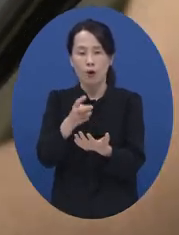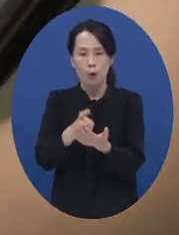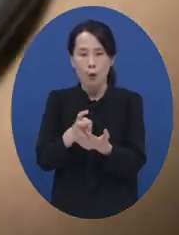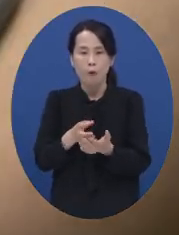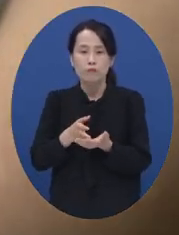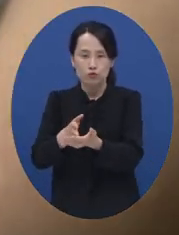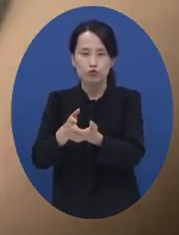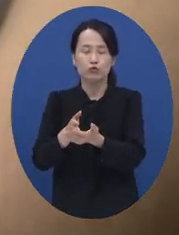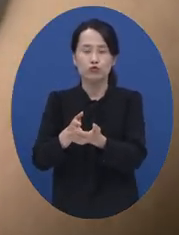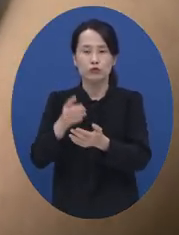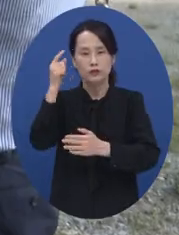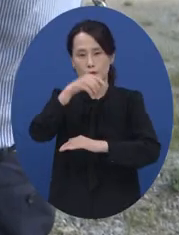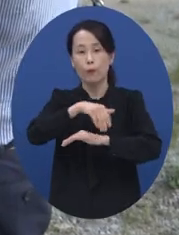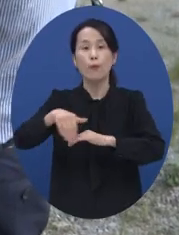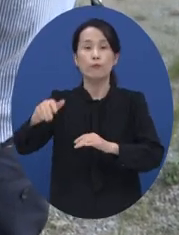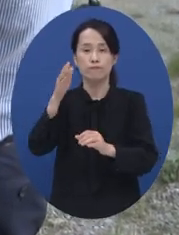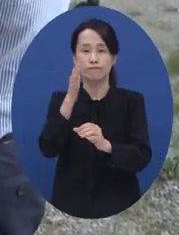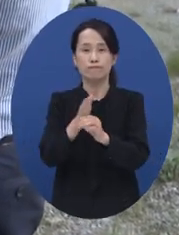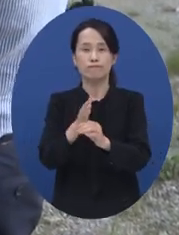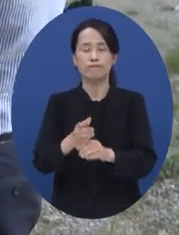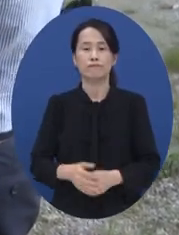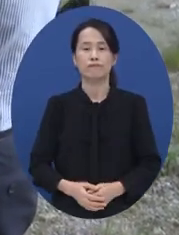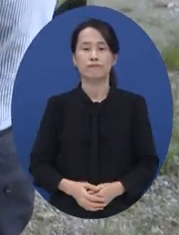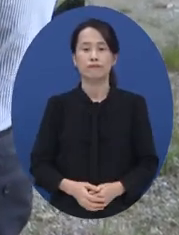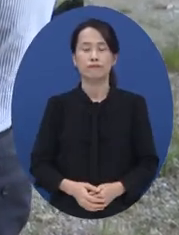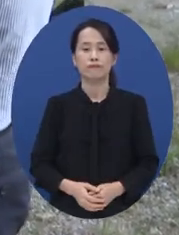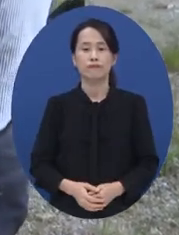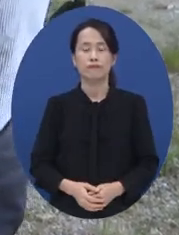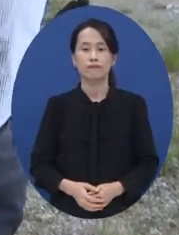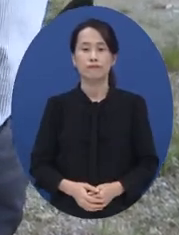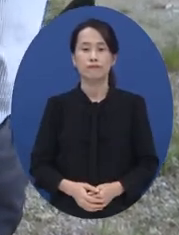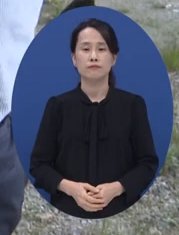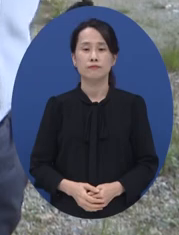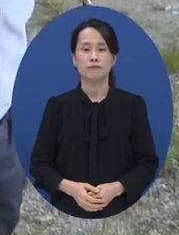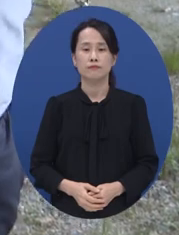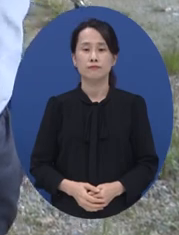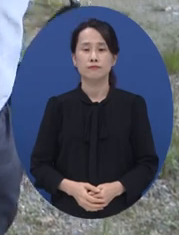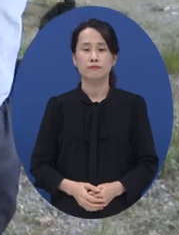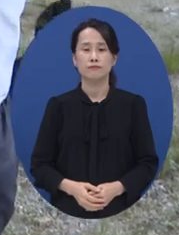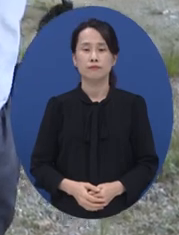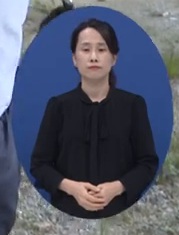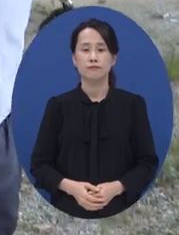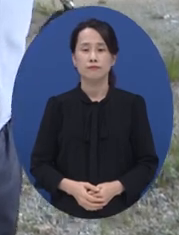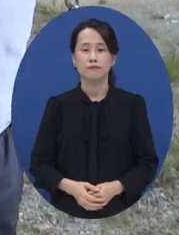조례 개정 등을 추진 중입니다 경계 주 tv 1선 집니다